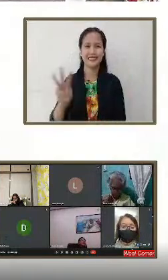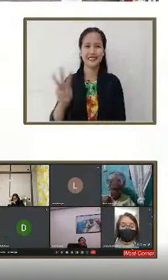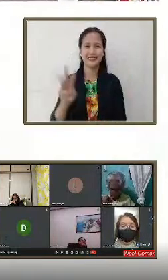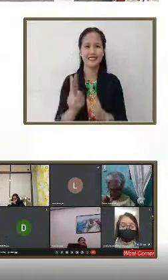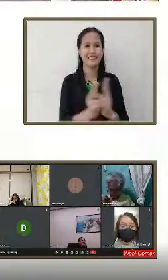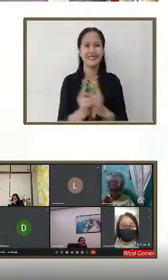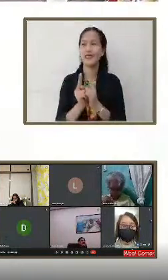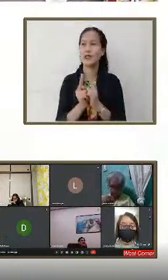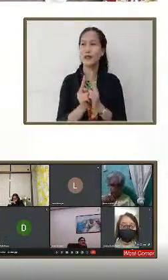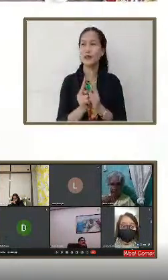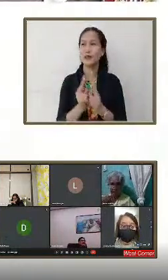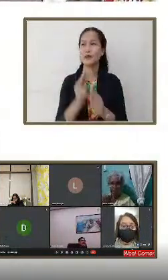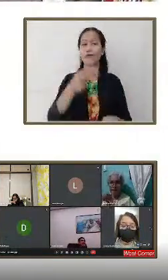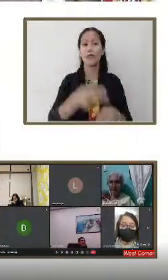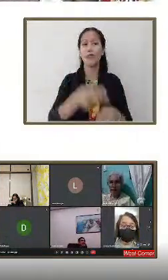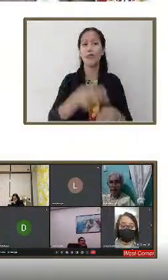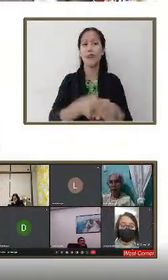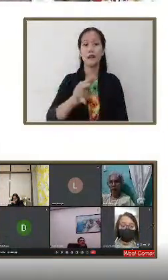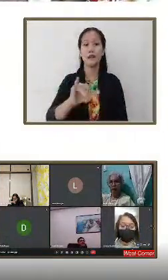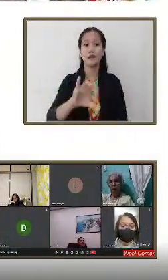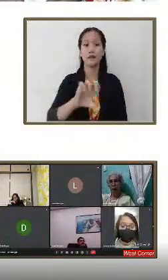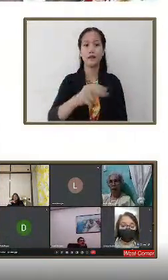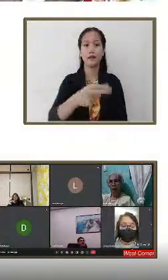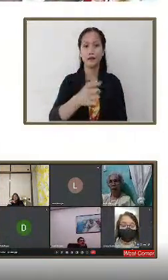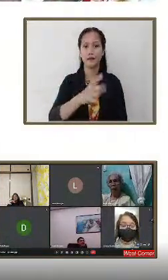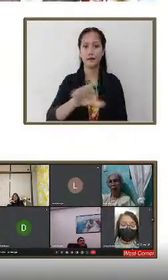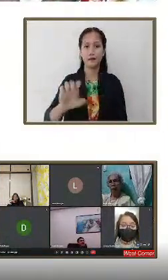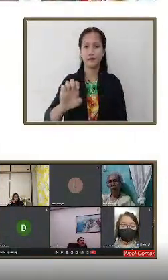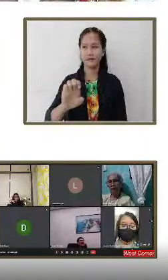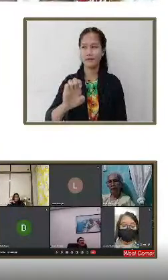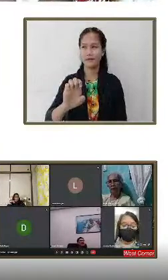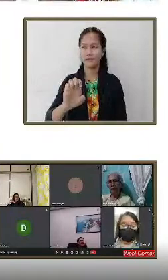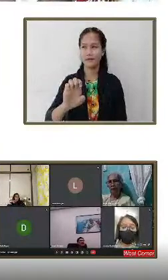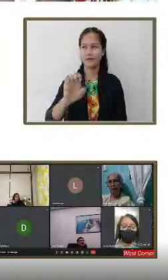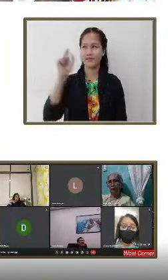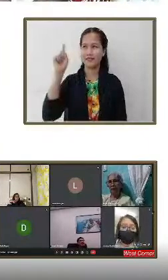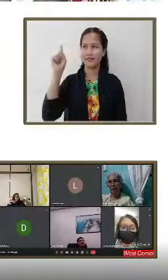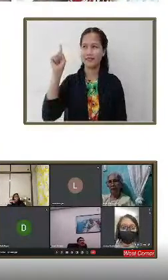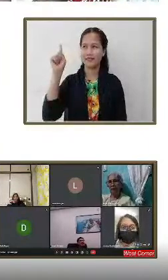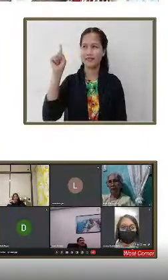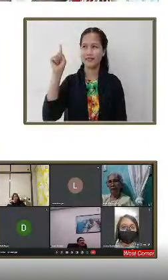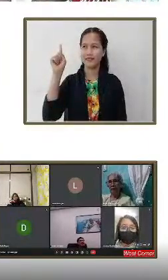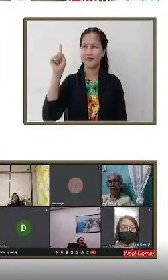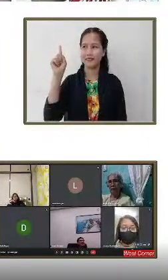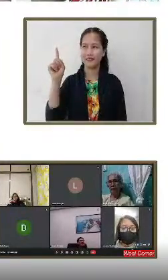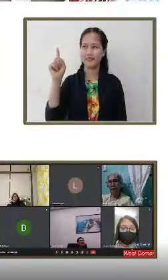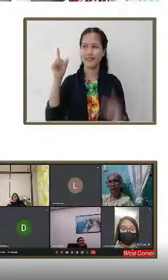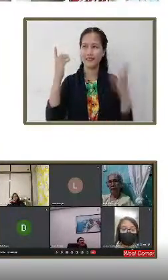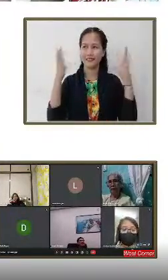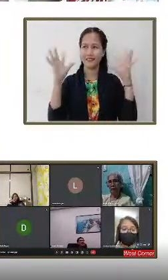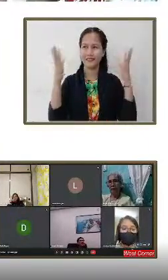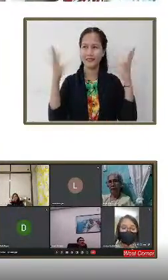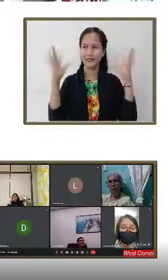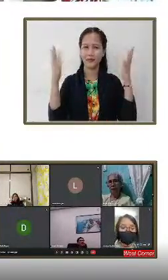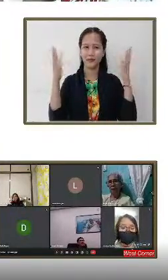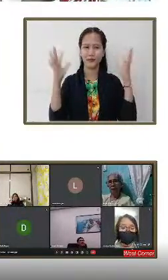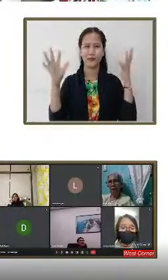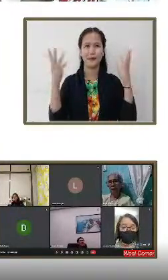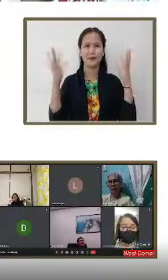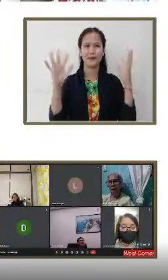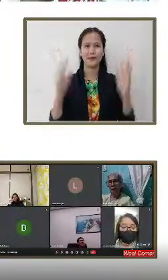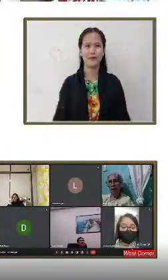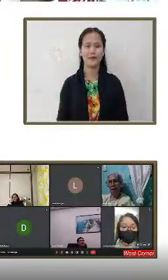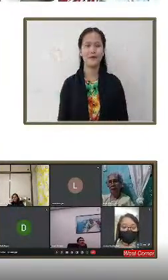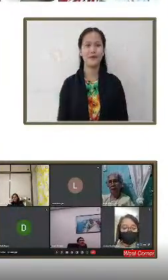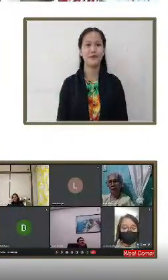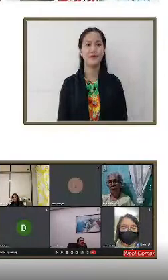si Ma'am Michelle Barol. Ma'am Michelle? Ayun, nandito sa harap. Amen. Amen. Palang. And also, bisita po ni